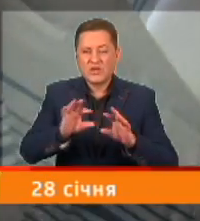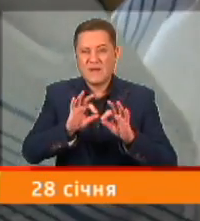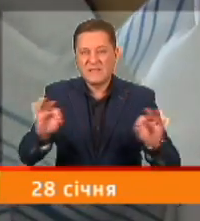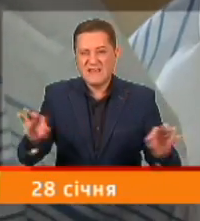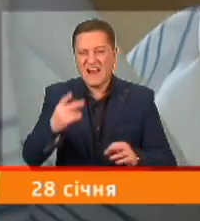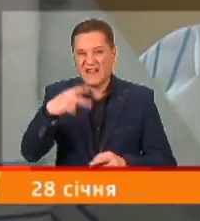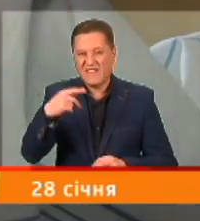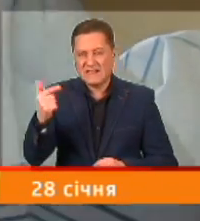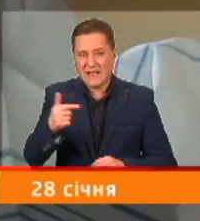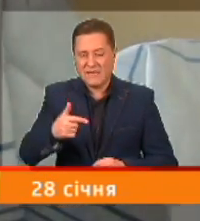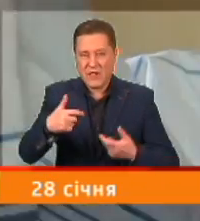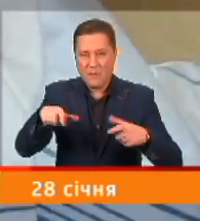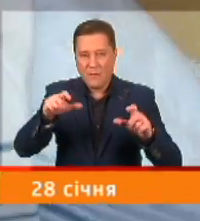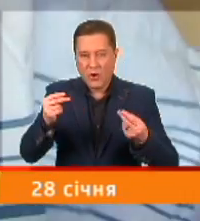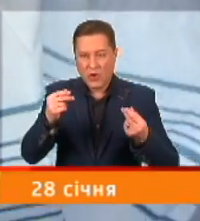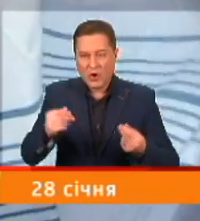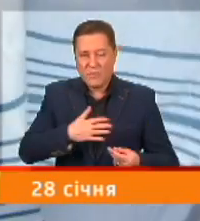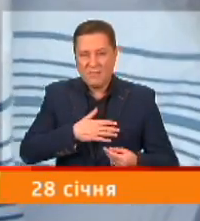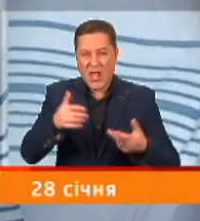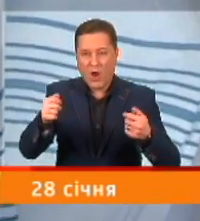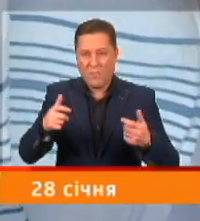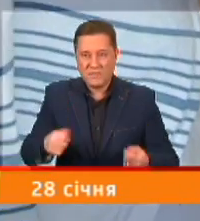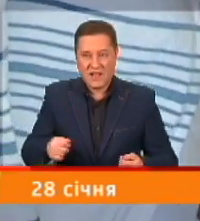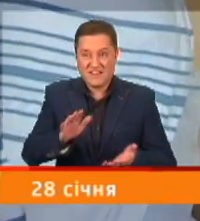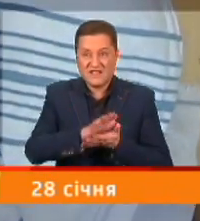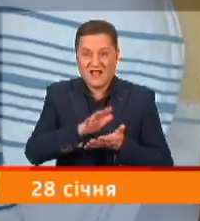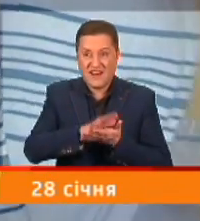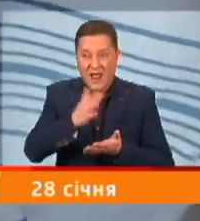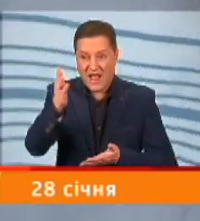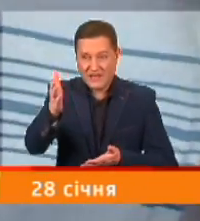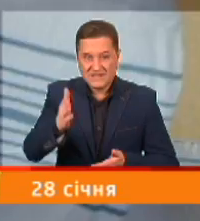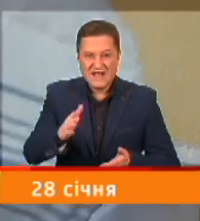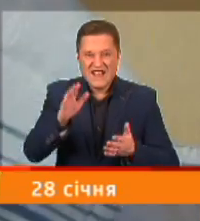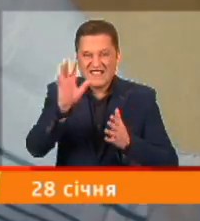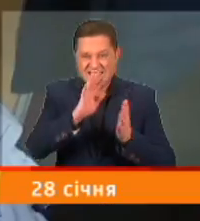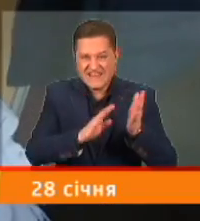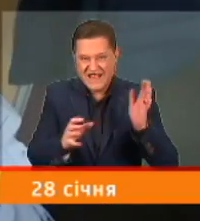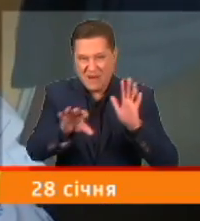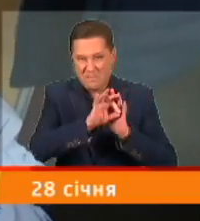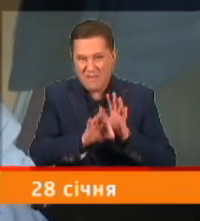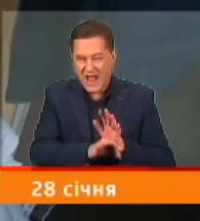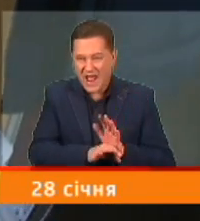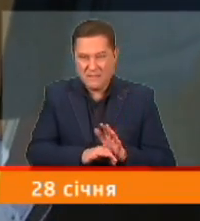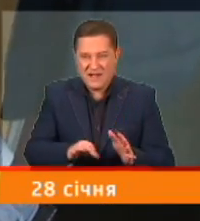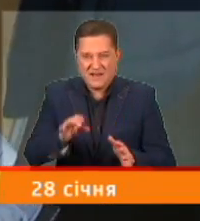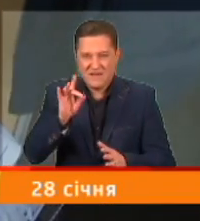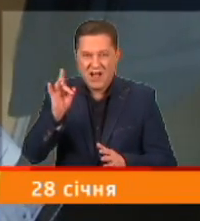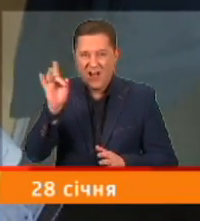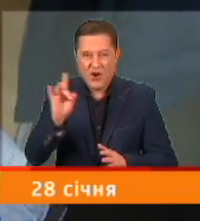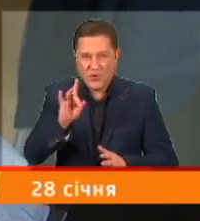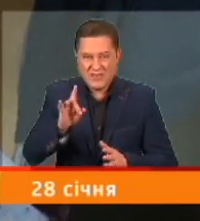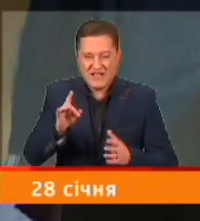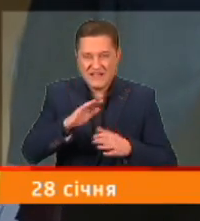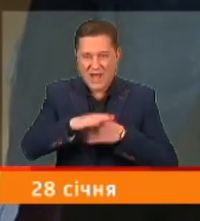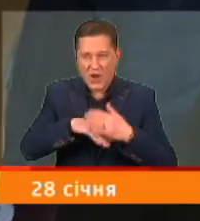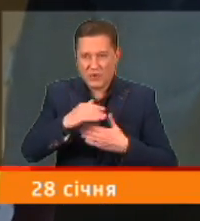20 гривень подорожчала, мій комплект виявився не зовсім чистим. Сірі плями на простирадлі, руді на рушнику. Ну,